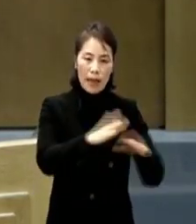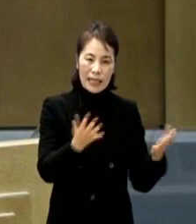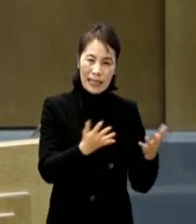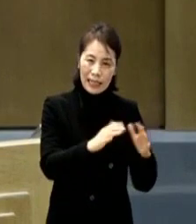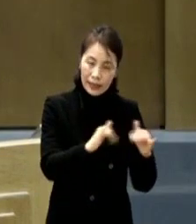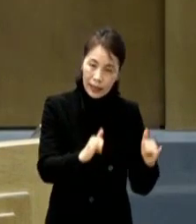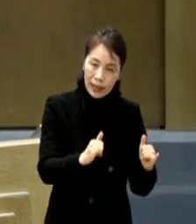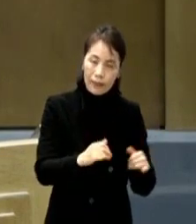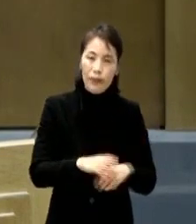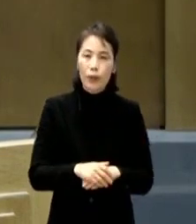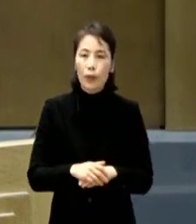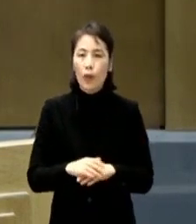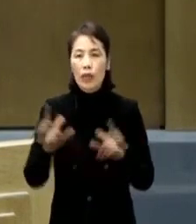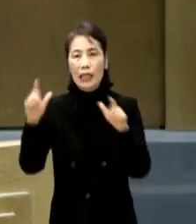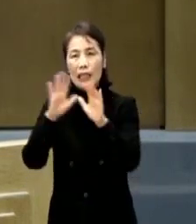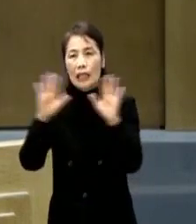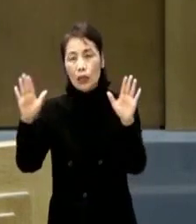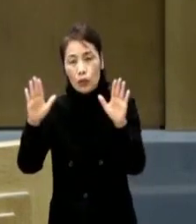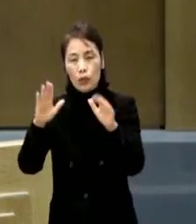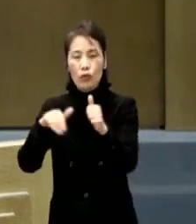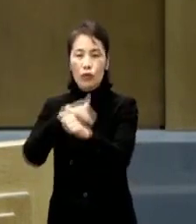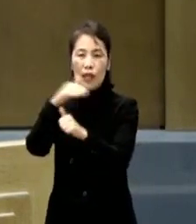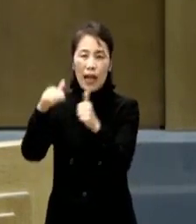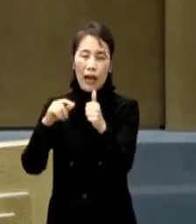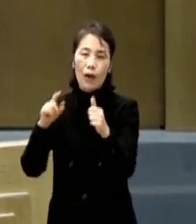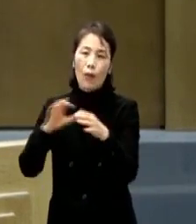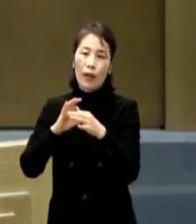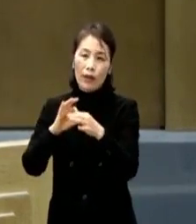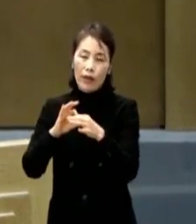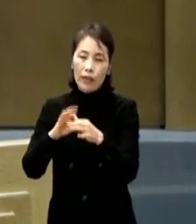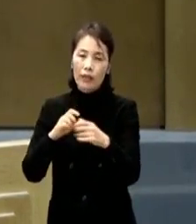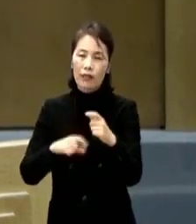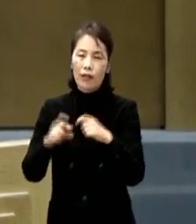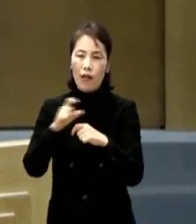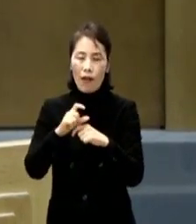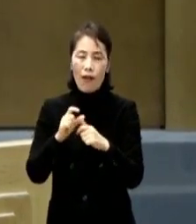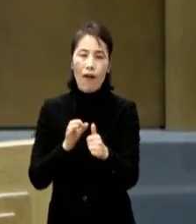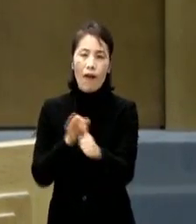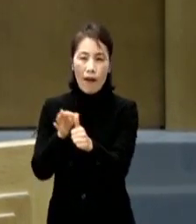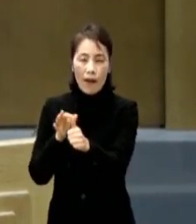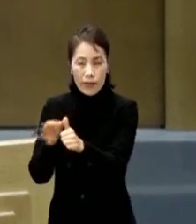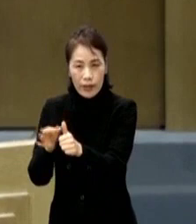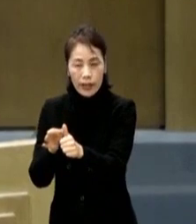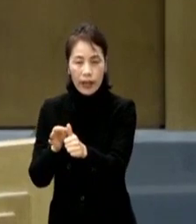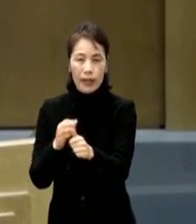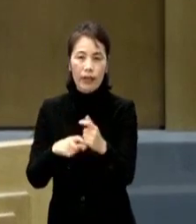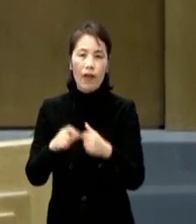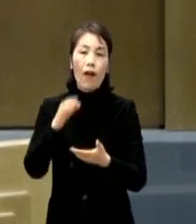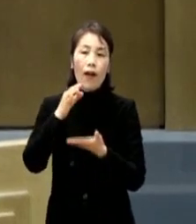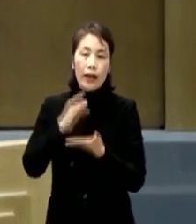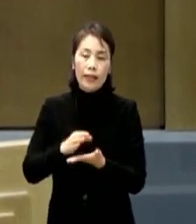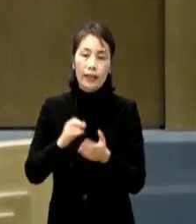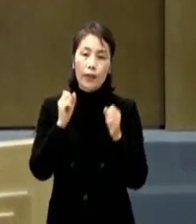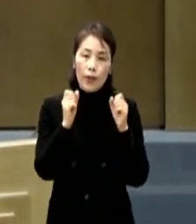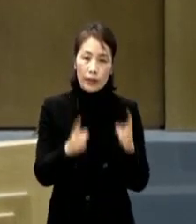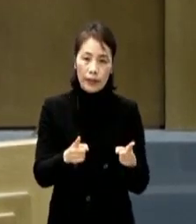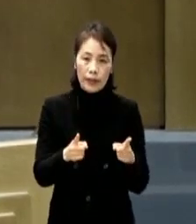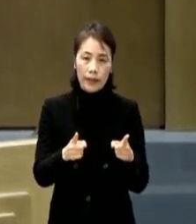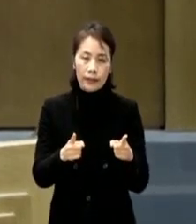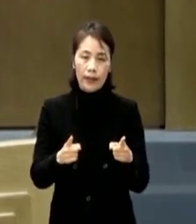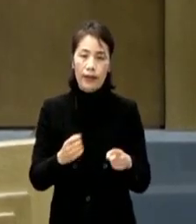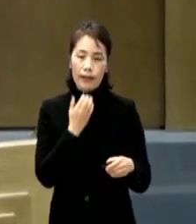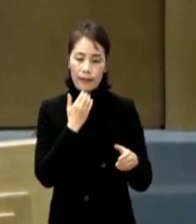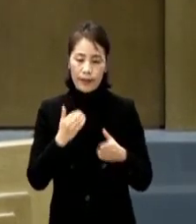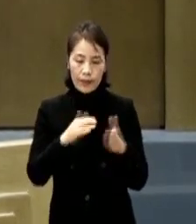기후행동, 아동돌봄에도 본격 시행하여 더 많은 가치와 새로운 기회가